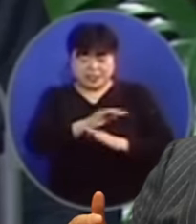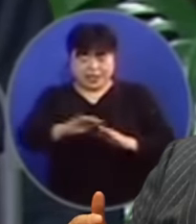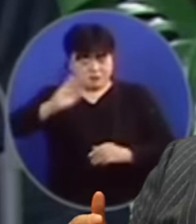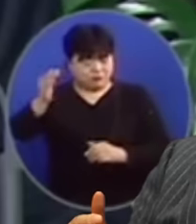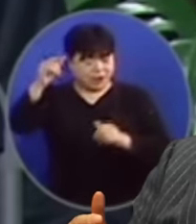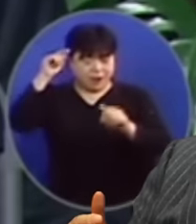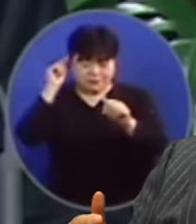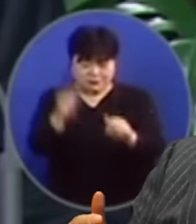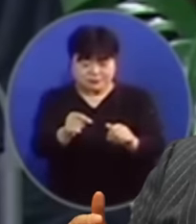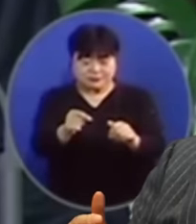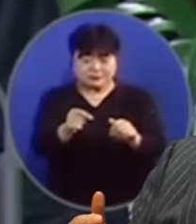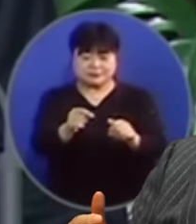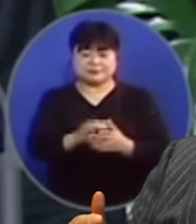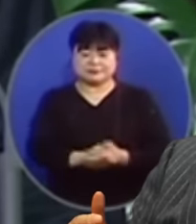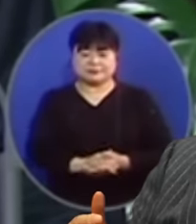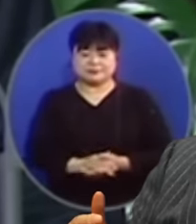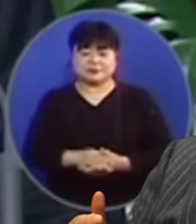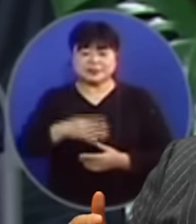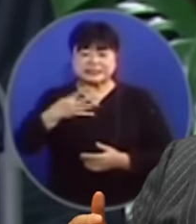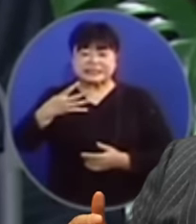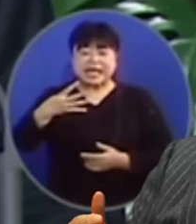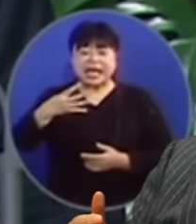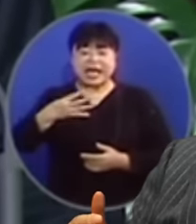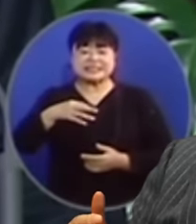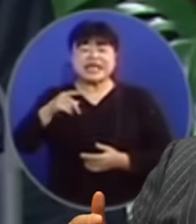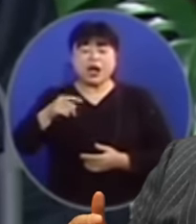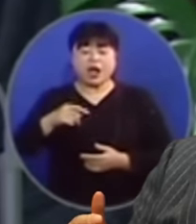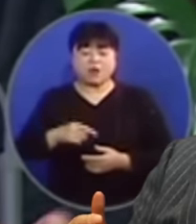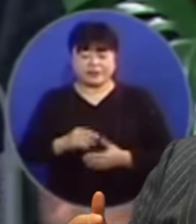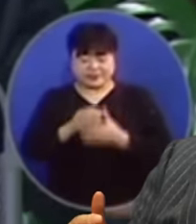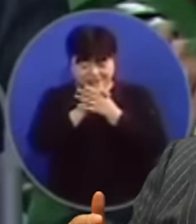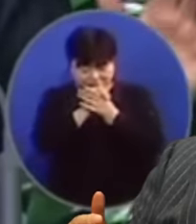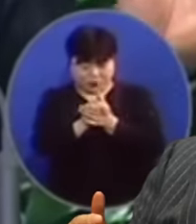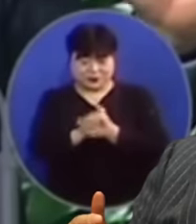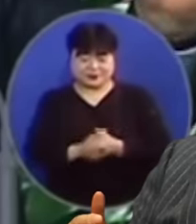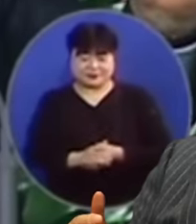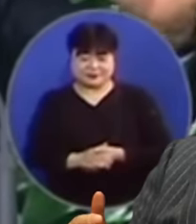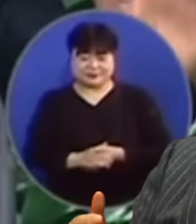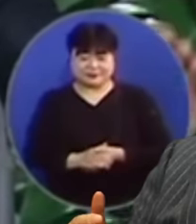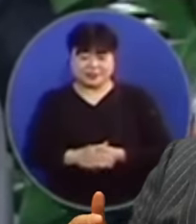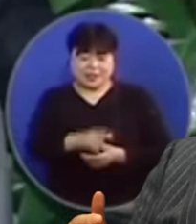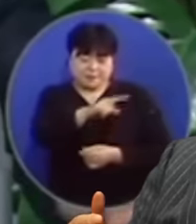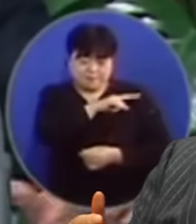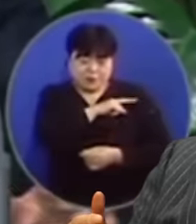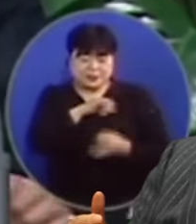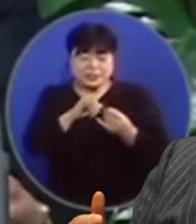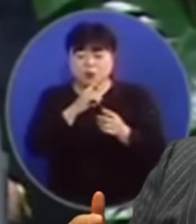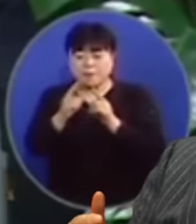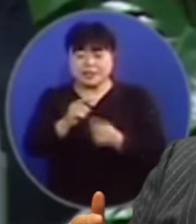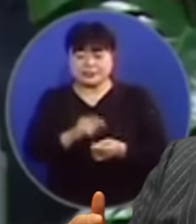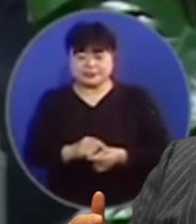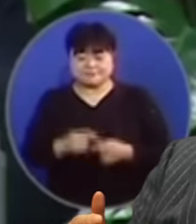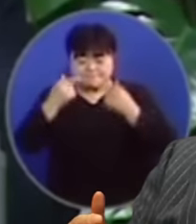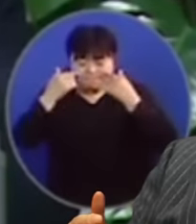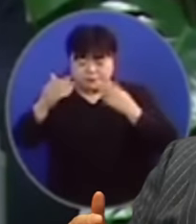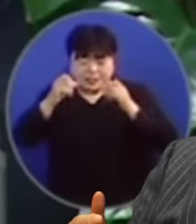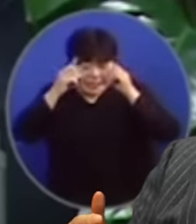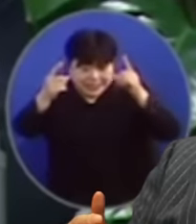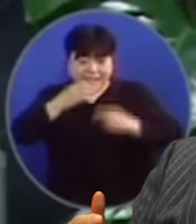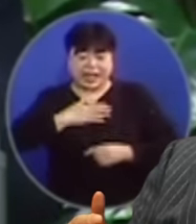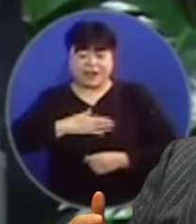해결되라. 이것이 4차원의 기도인 것입니다. 제일 먼저 약속의 말씀을 분명히 깨달아